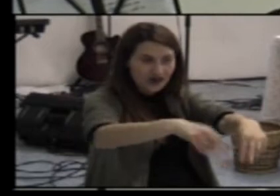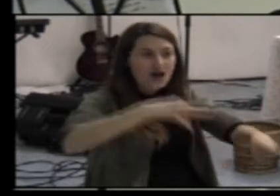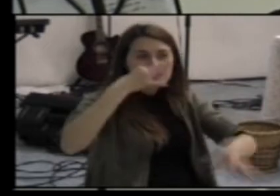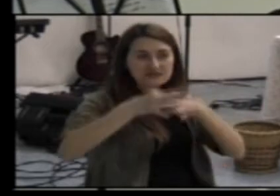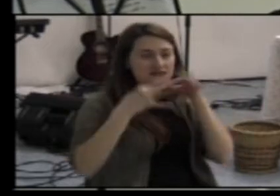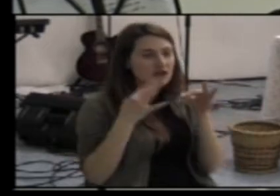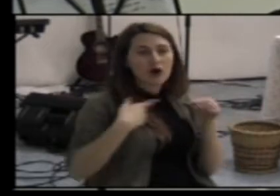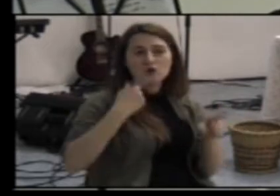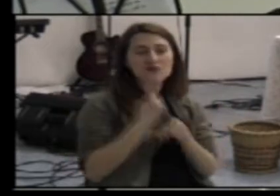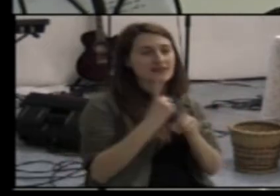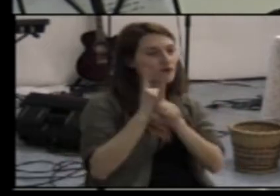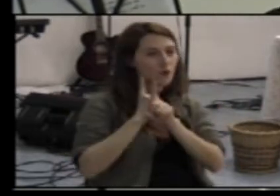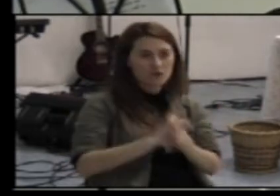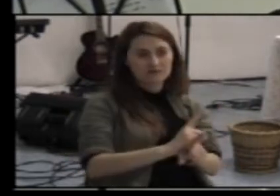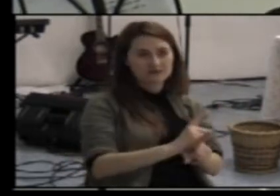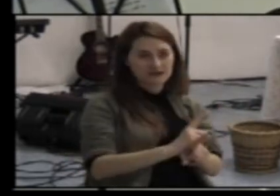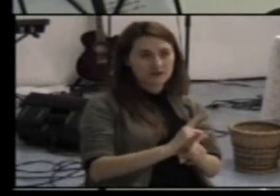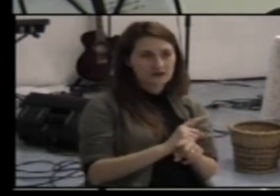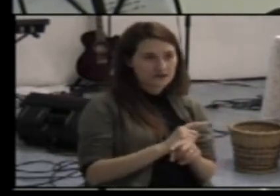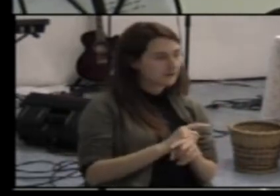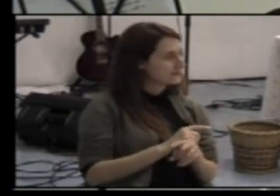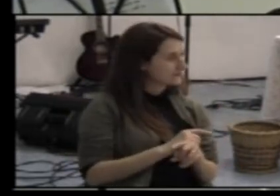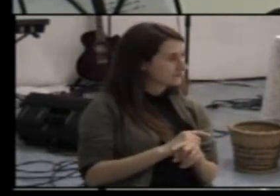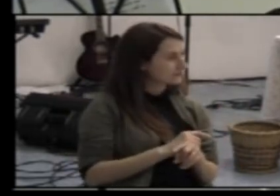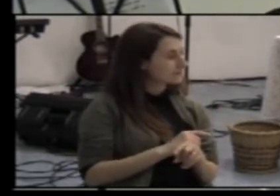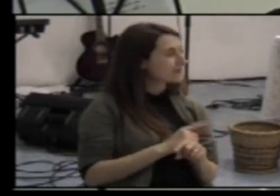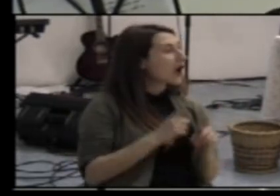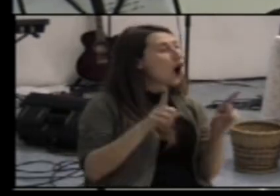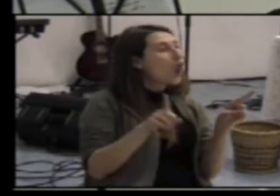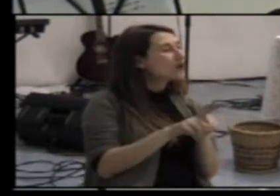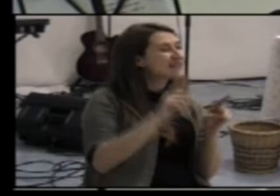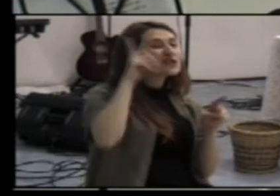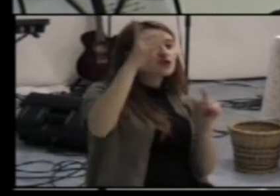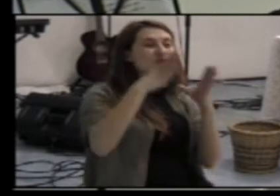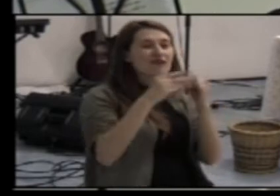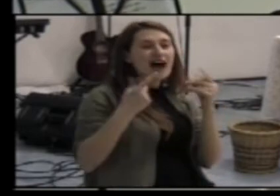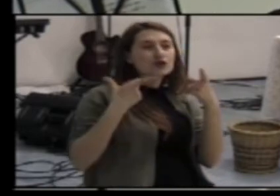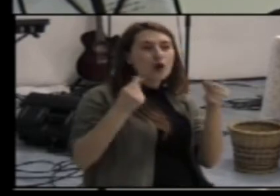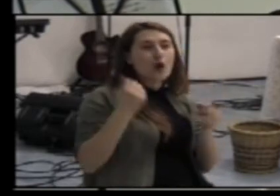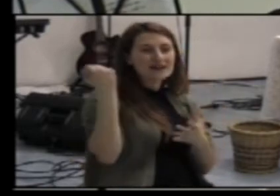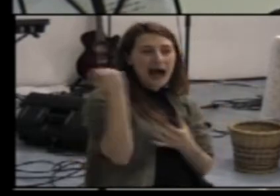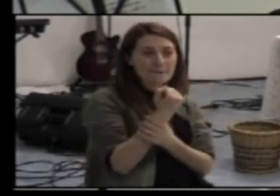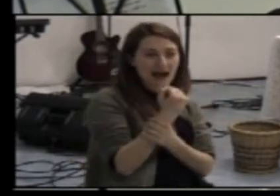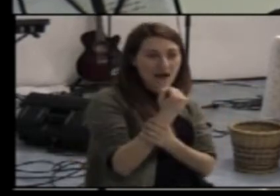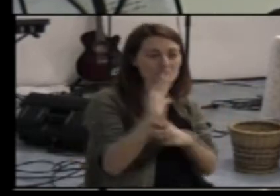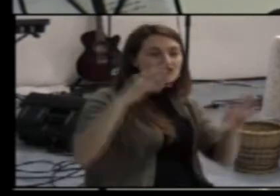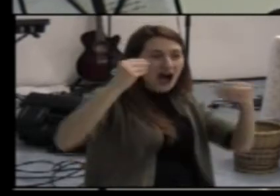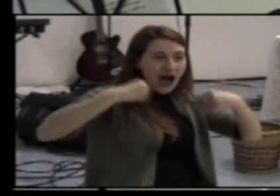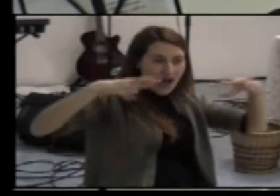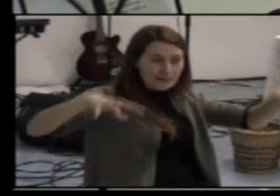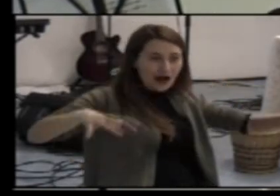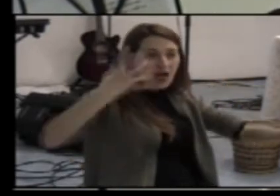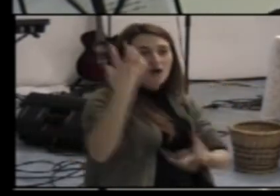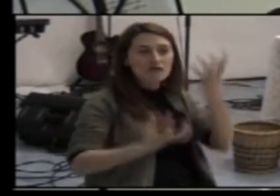credevi, io te l'ho messo in conto di giustizia, mo mi vieni a chiedere un segno in più? No, no. Dio conosceva il cuore